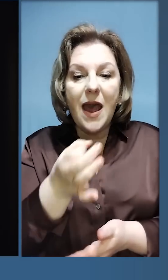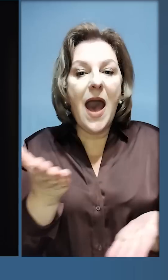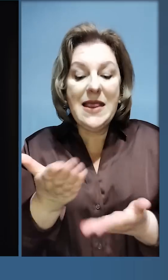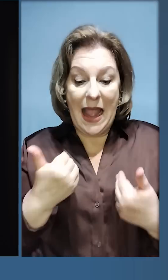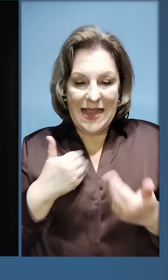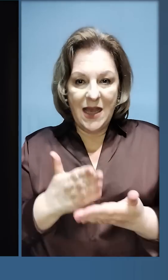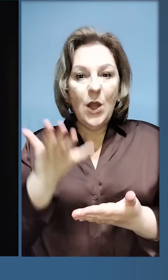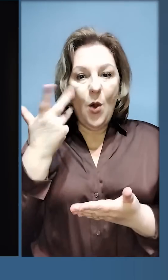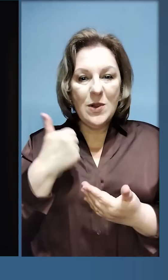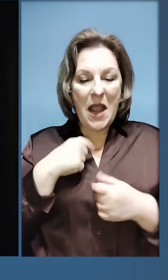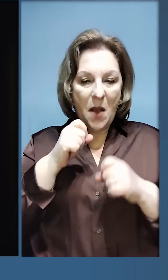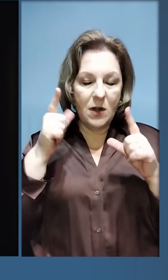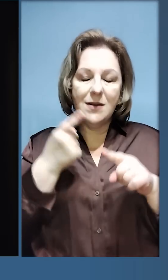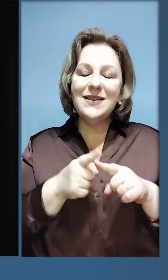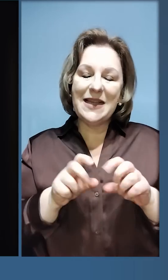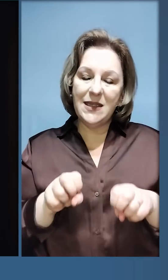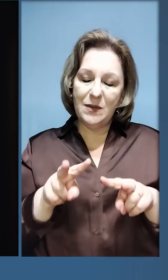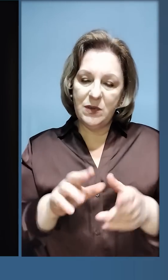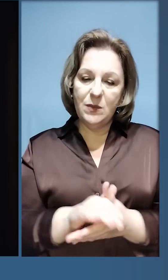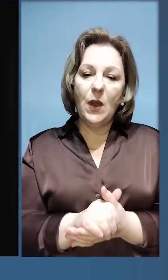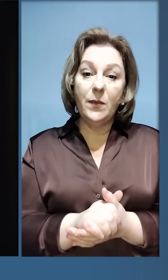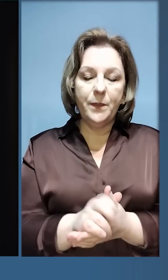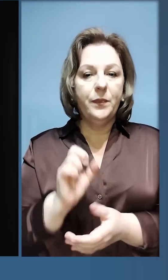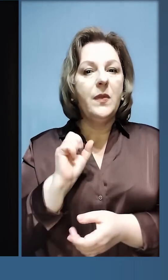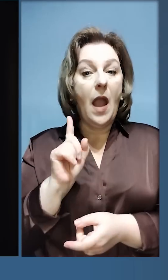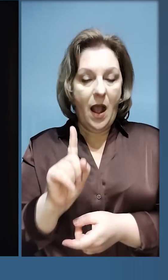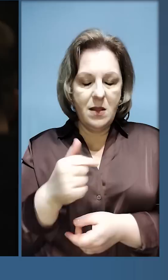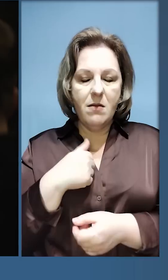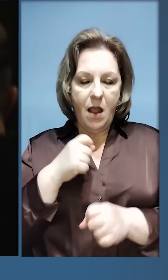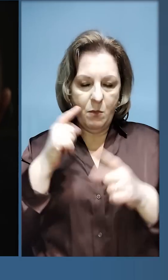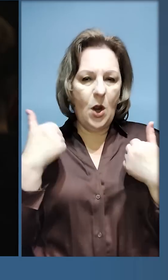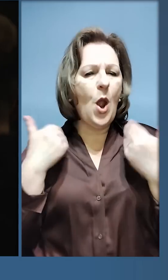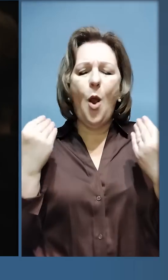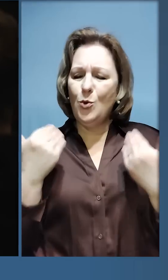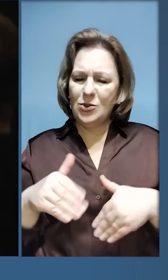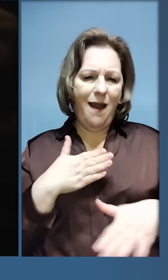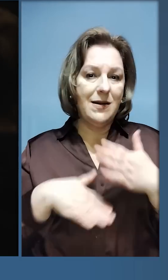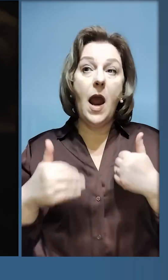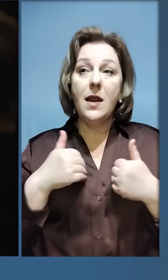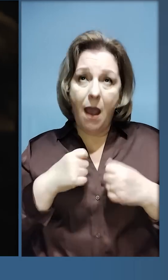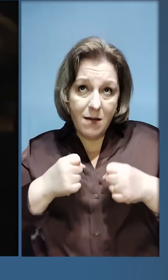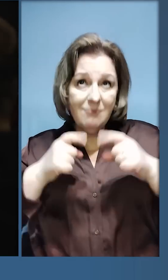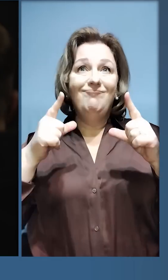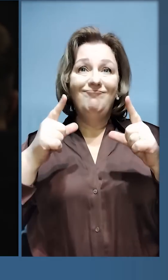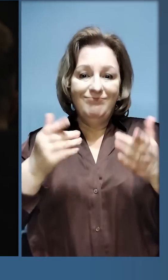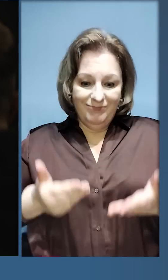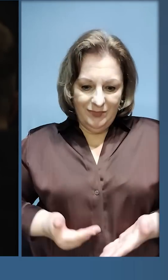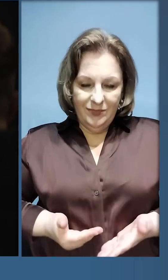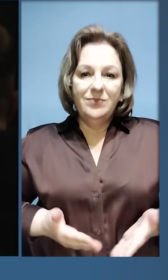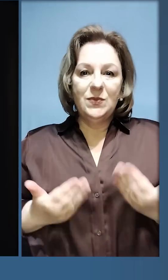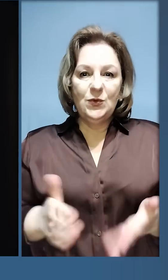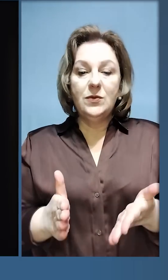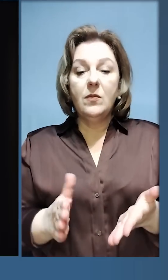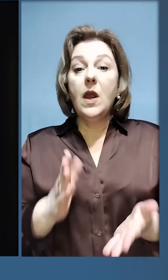сказати, де я знаходжусь, коли я просинаюсь, це небезпечно. Але я просинаюсь, і я вже радий, що я